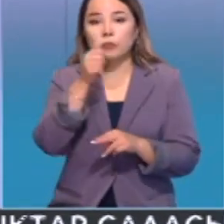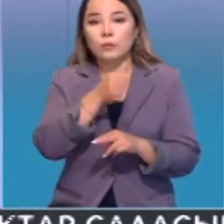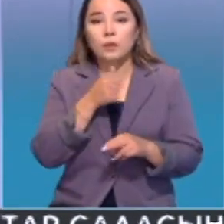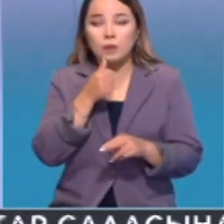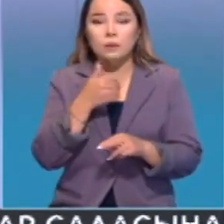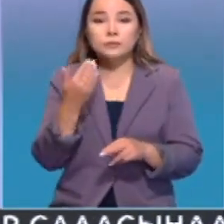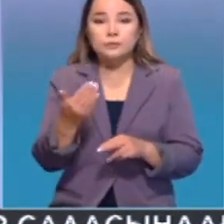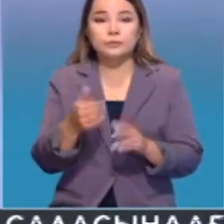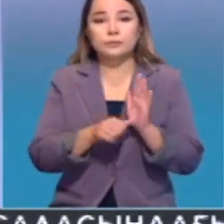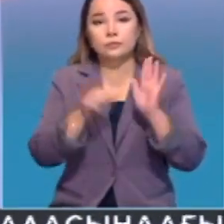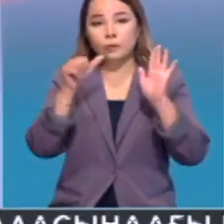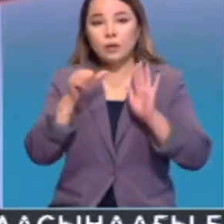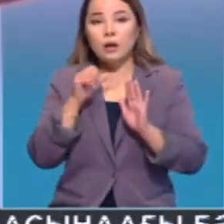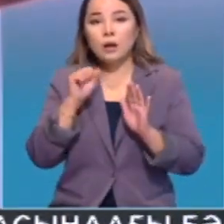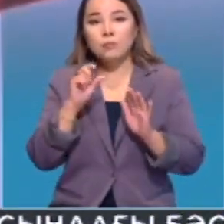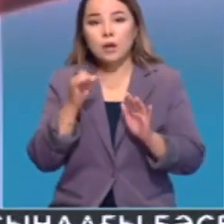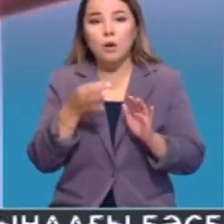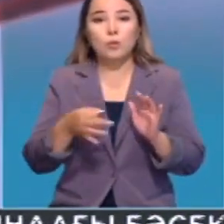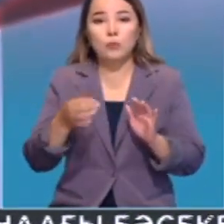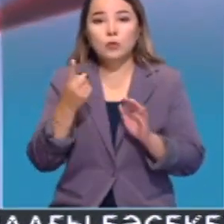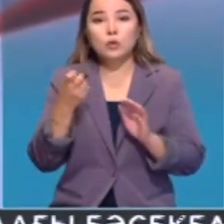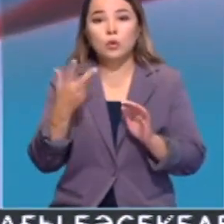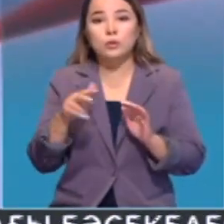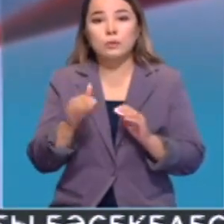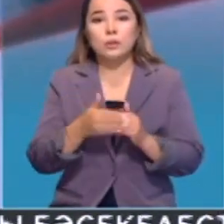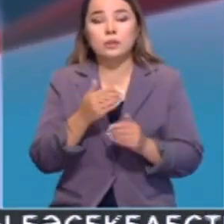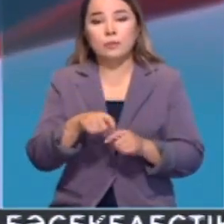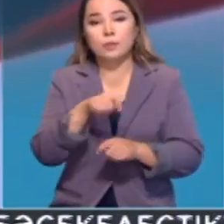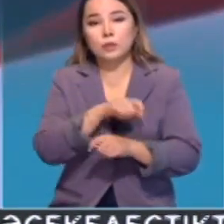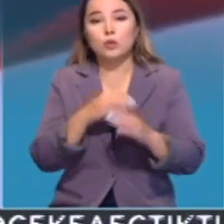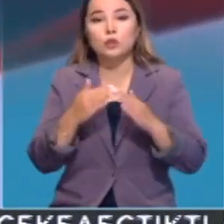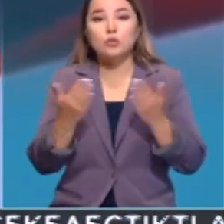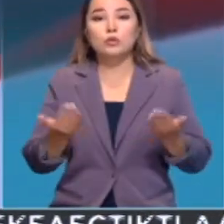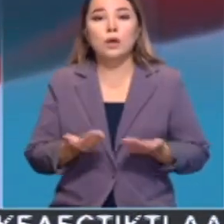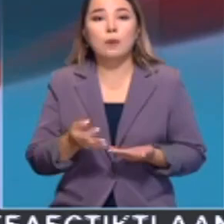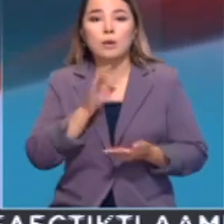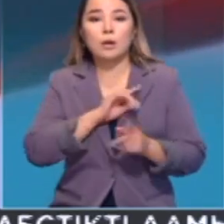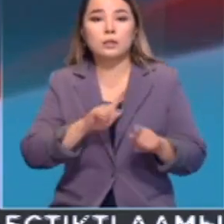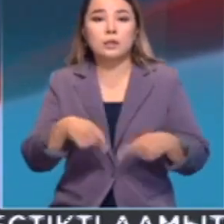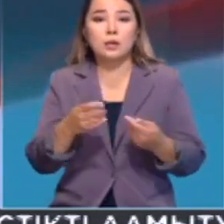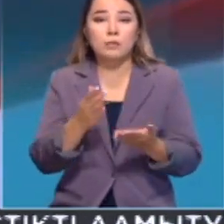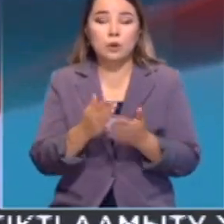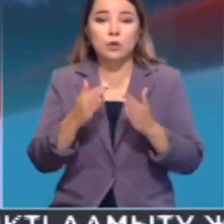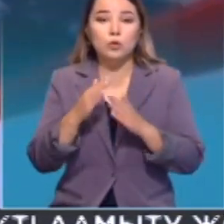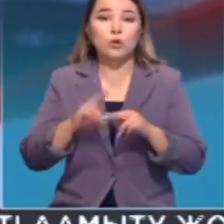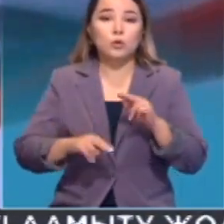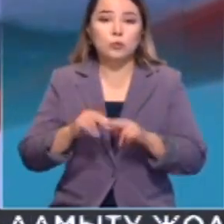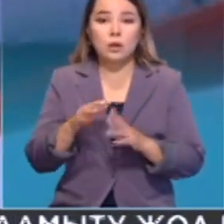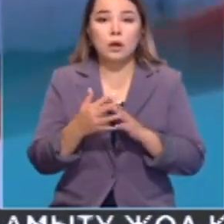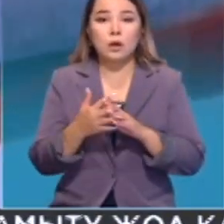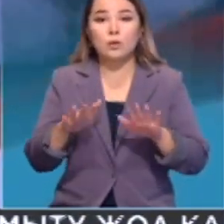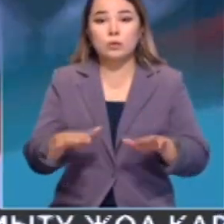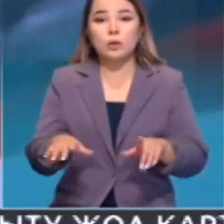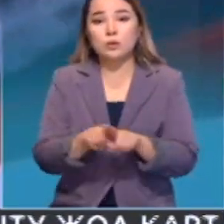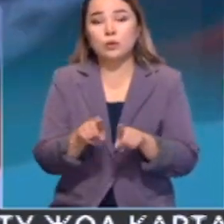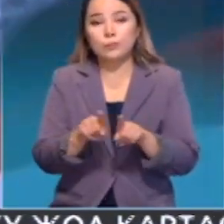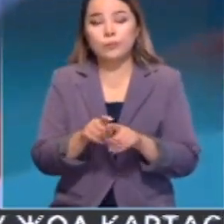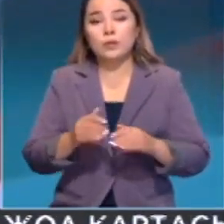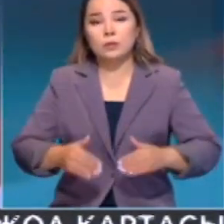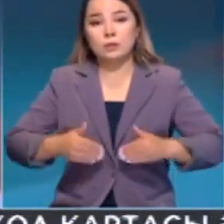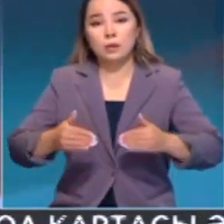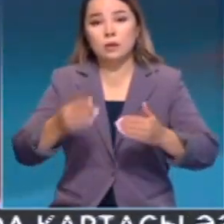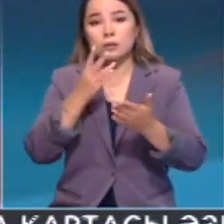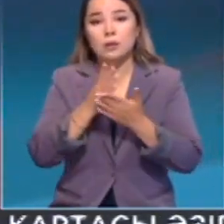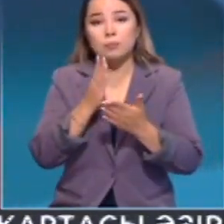Оралсақ, биылғы 6 айда Абай облысында 130 мың шаршы метр тұрғын үй пайдалануға берілген. Үй құрылысы ауылдық жерлерде де қарқын алып